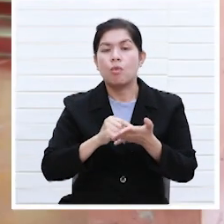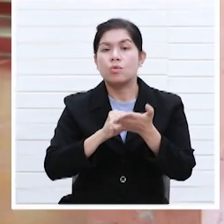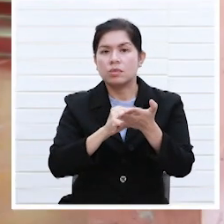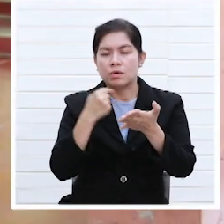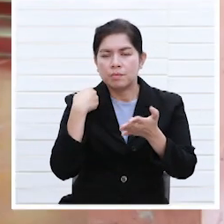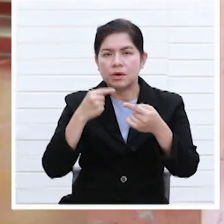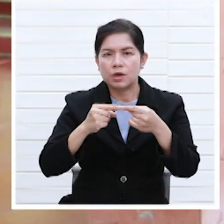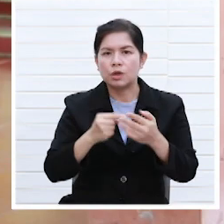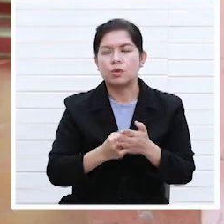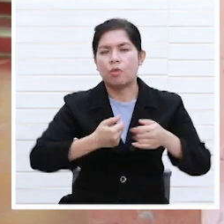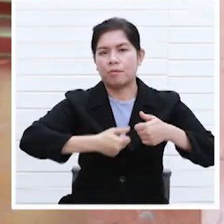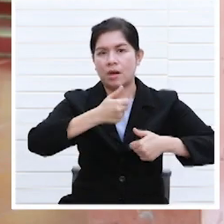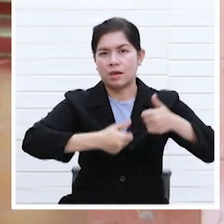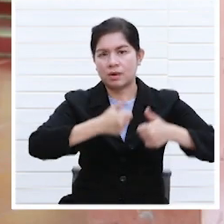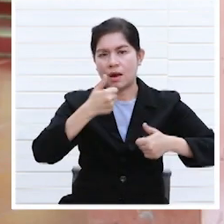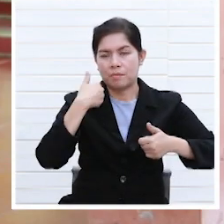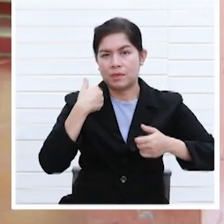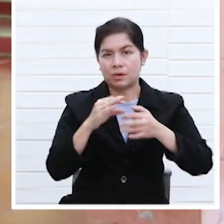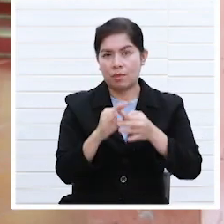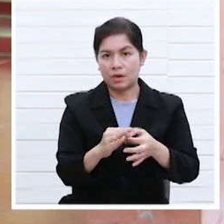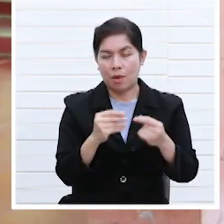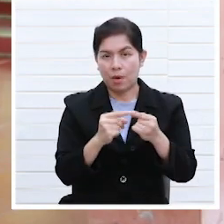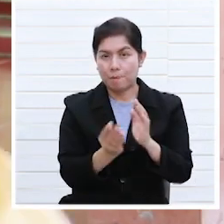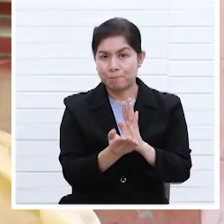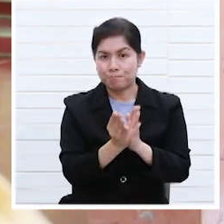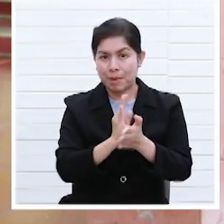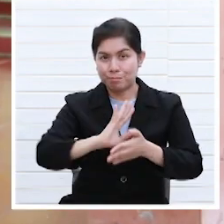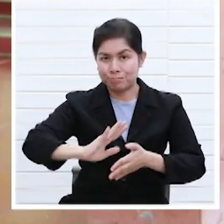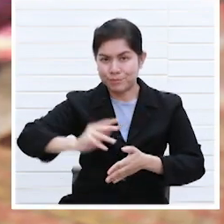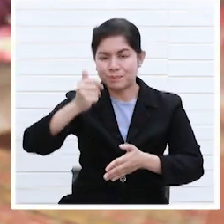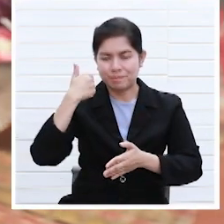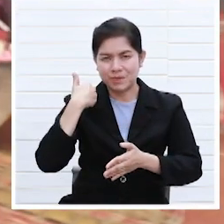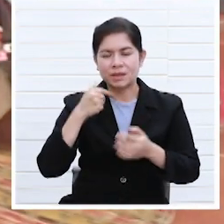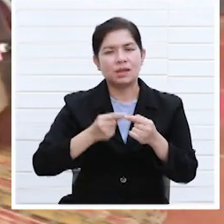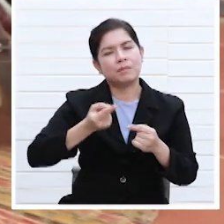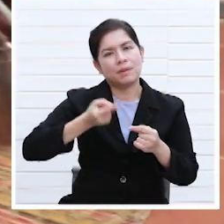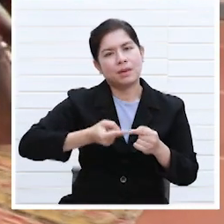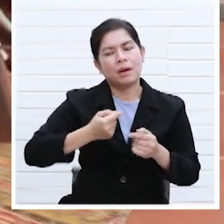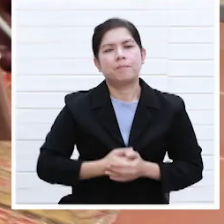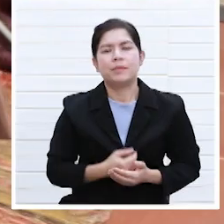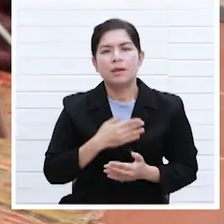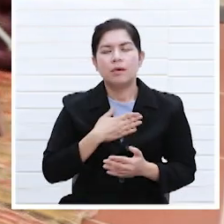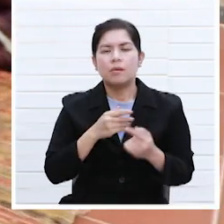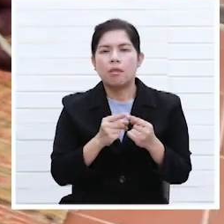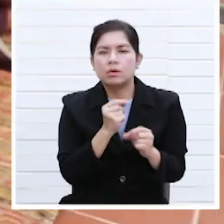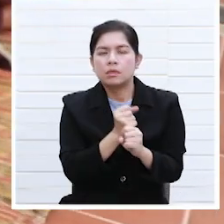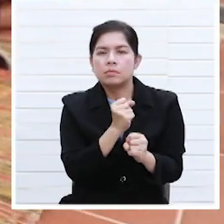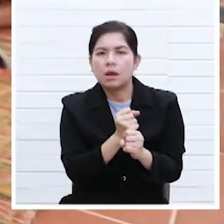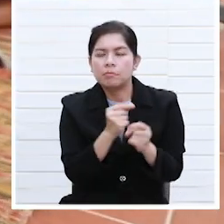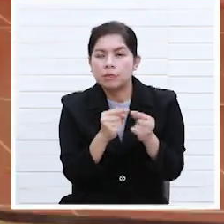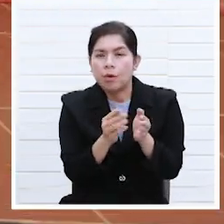พัฒนาองค์ความรู้ในเรื่องของการพัฒนาผลิตภัณฑ์ที่คุณมีทีนี้เราก็มาทำโดย